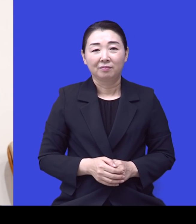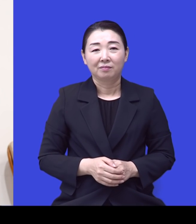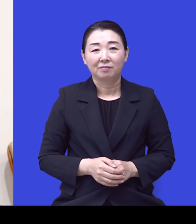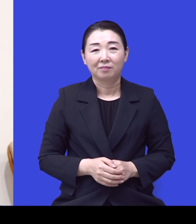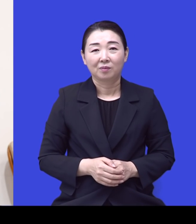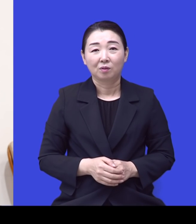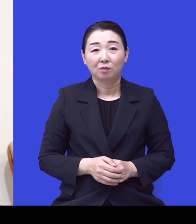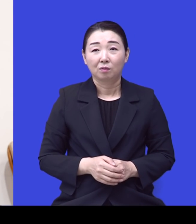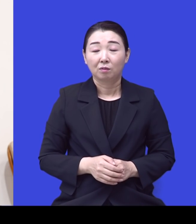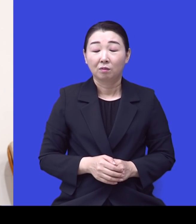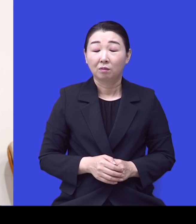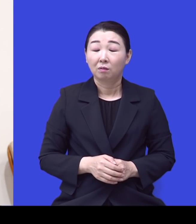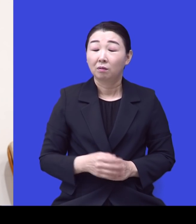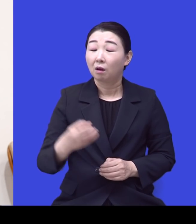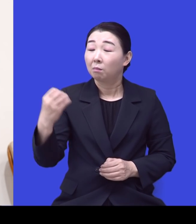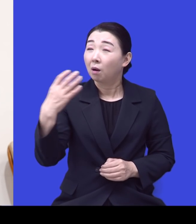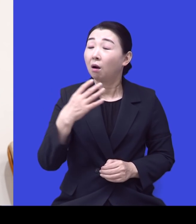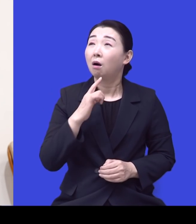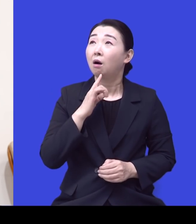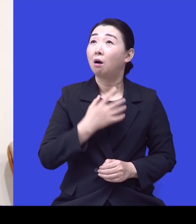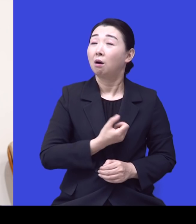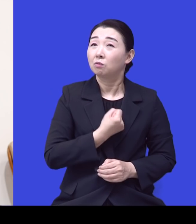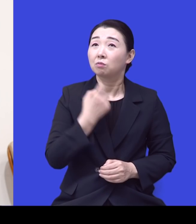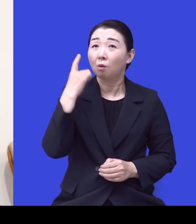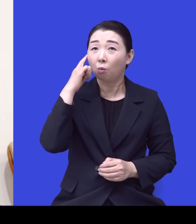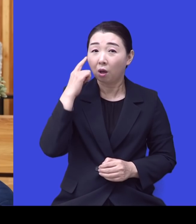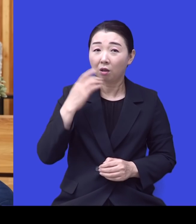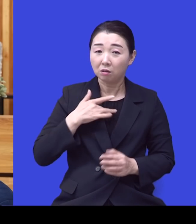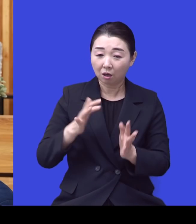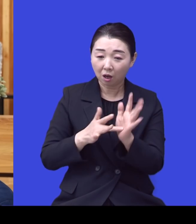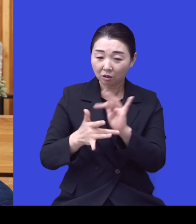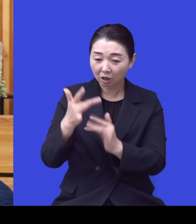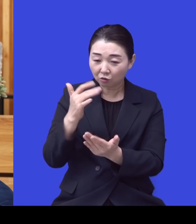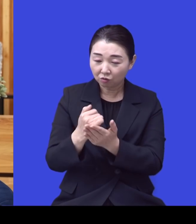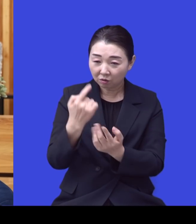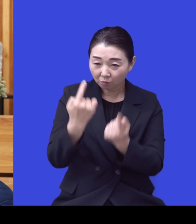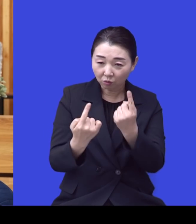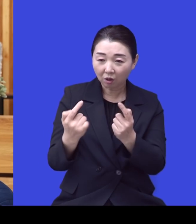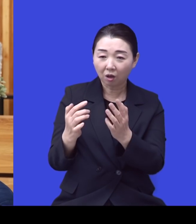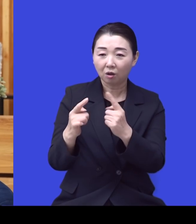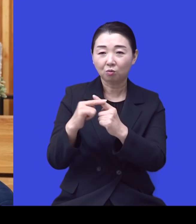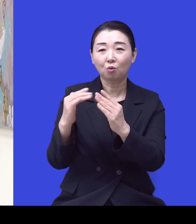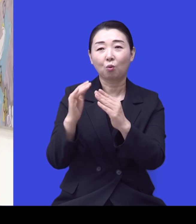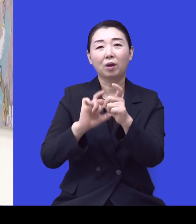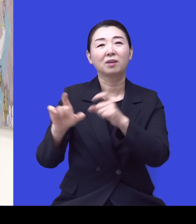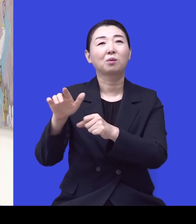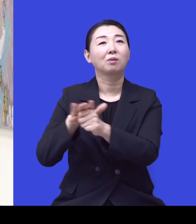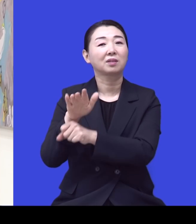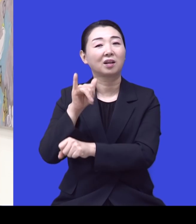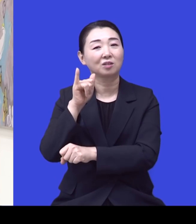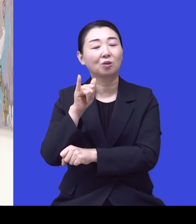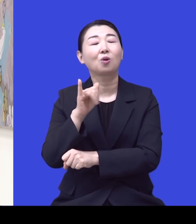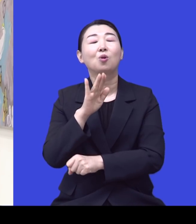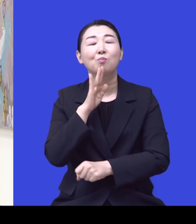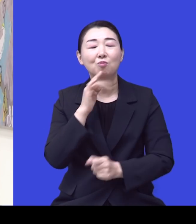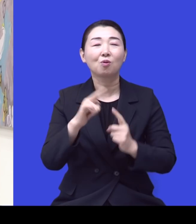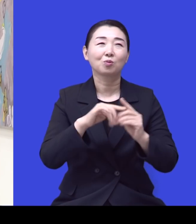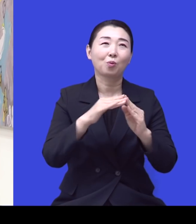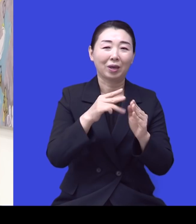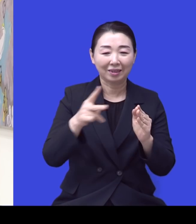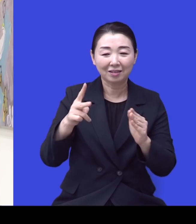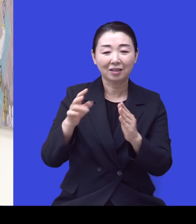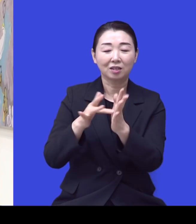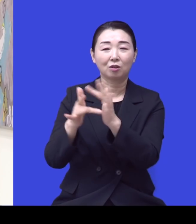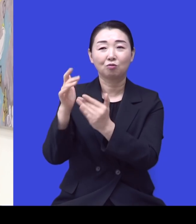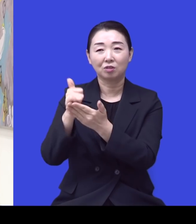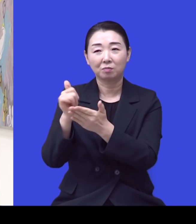굉장히 충격적인 얘기였어요. 내가 예수님보다 교회를 더 사랑했어요. 물론 교회가 예수님이고 예수님이